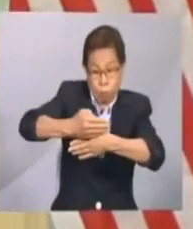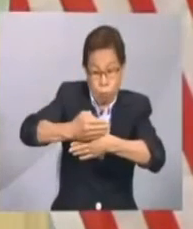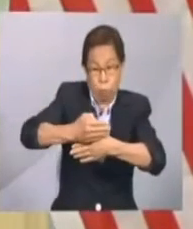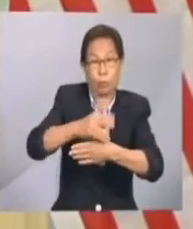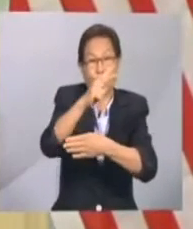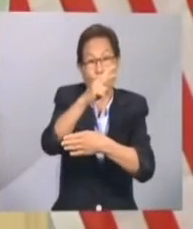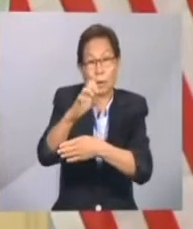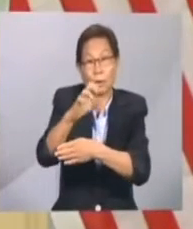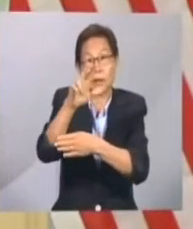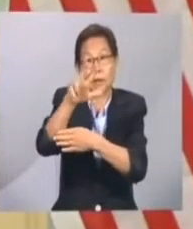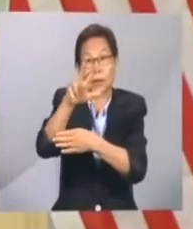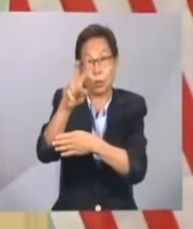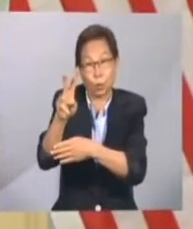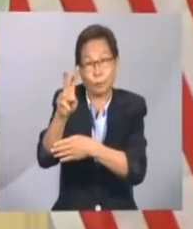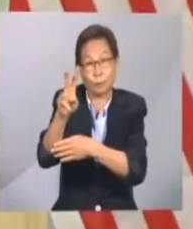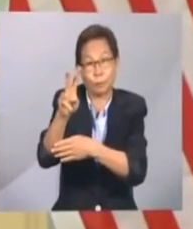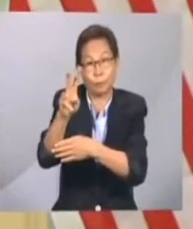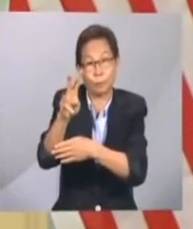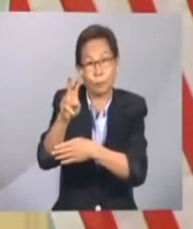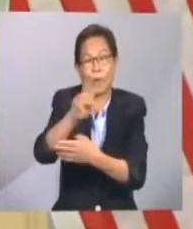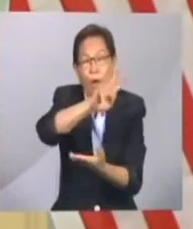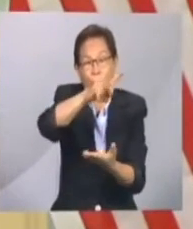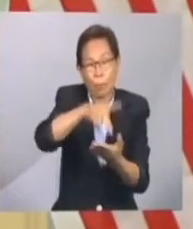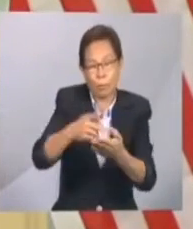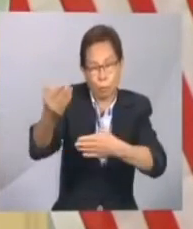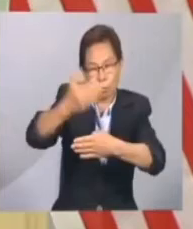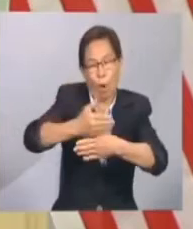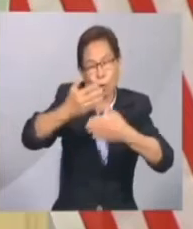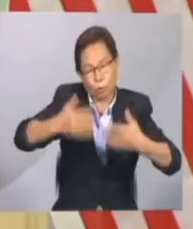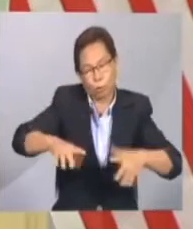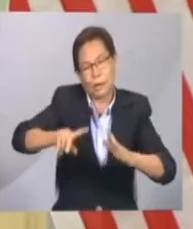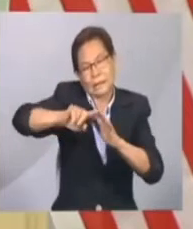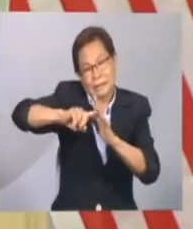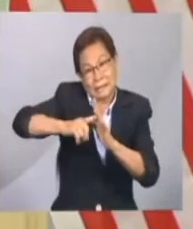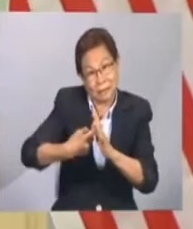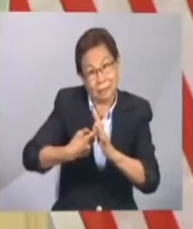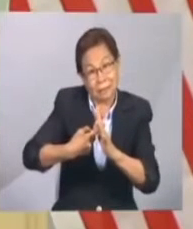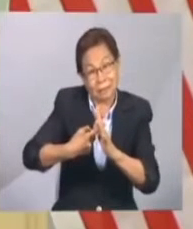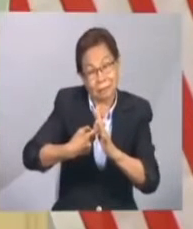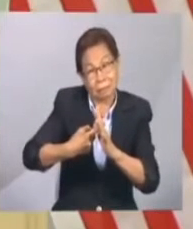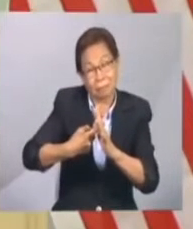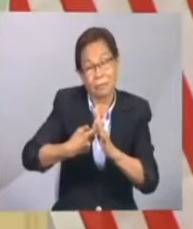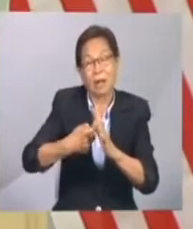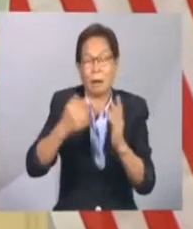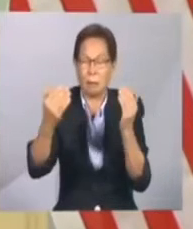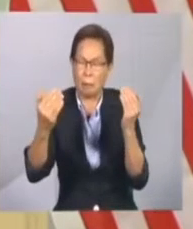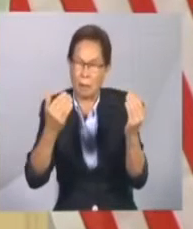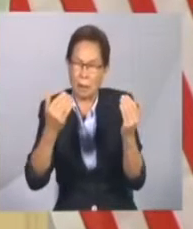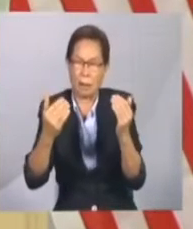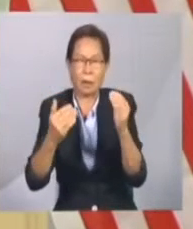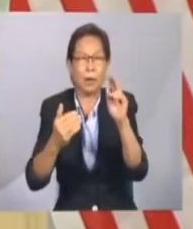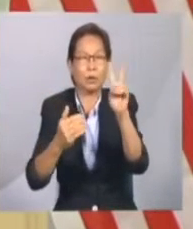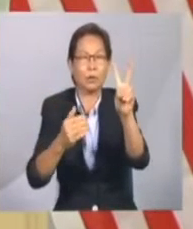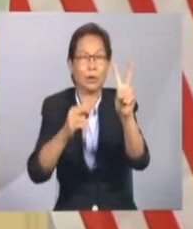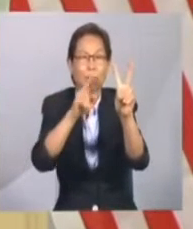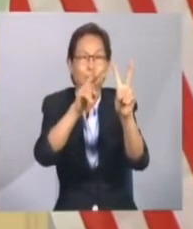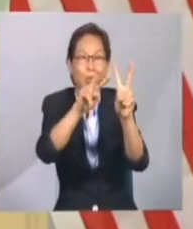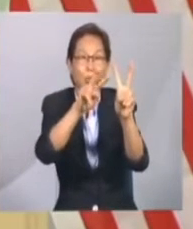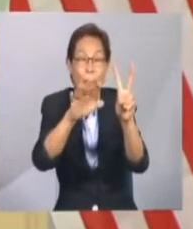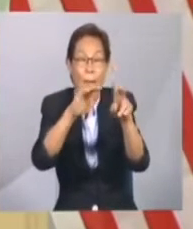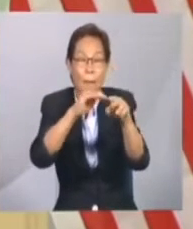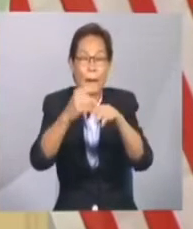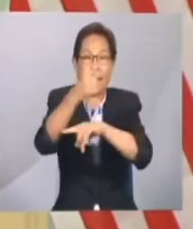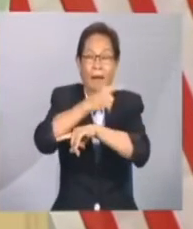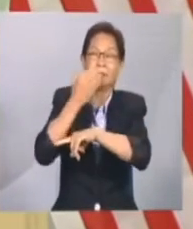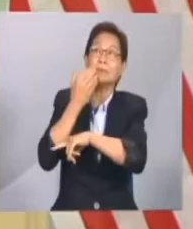sebanyak 232 pusat kuarantin telah beroperasi berbanding dengan 225 pada